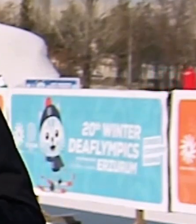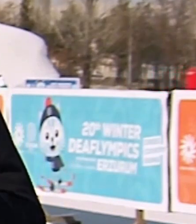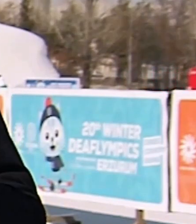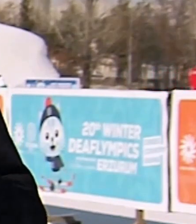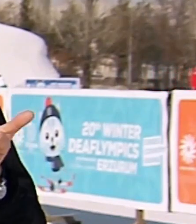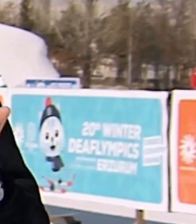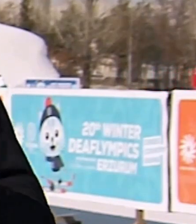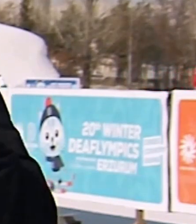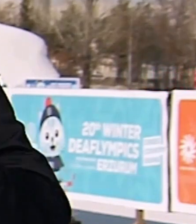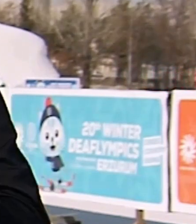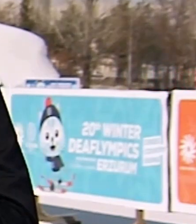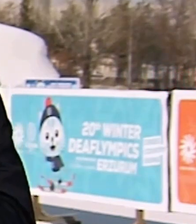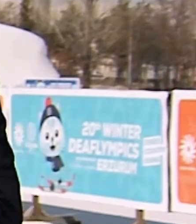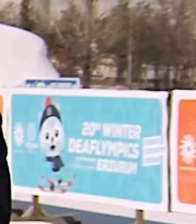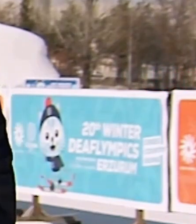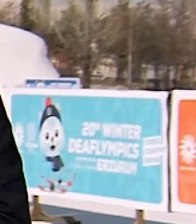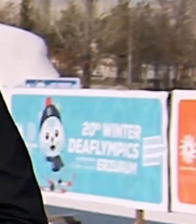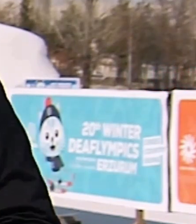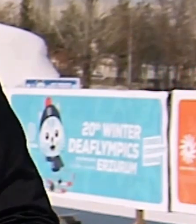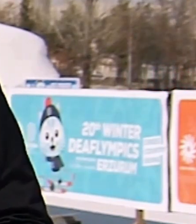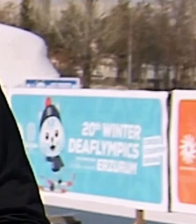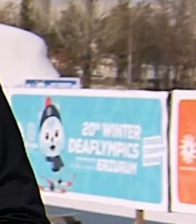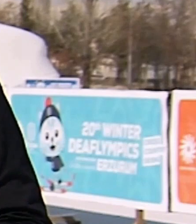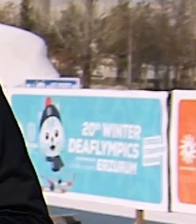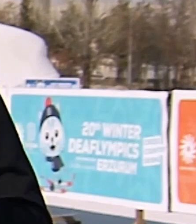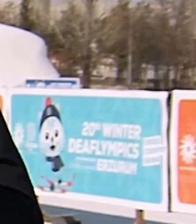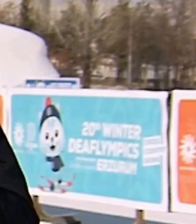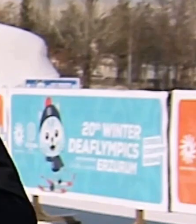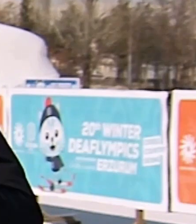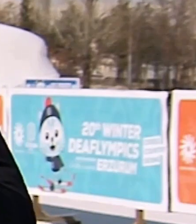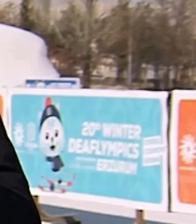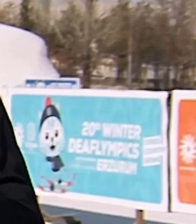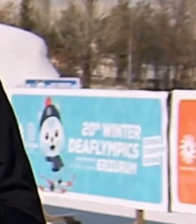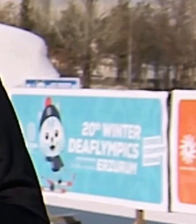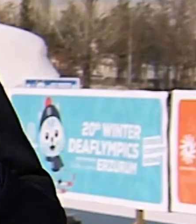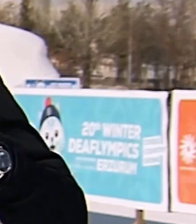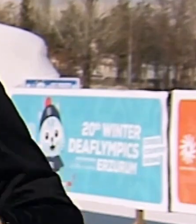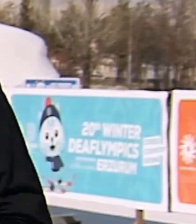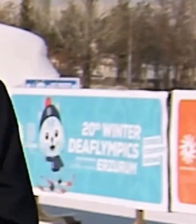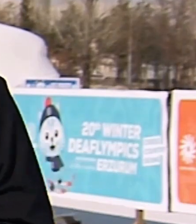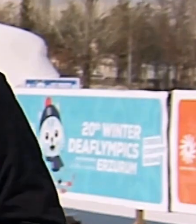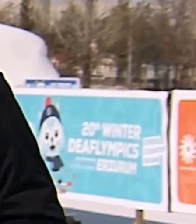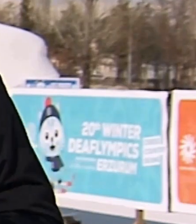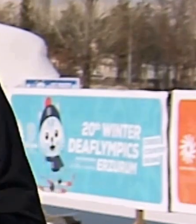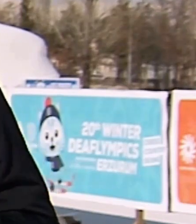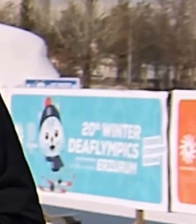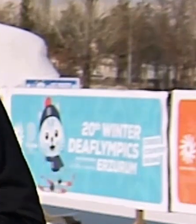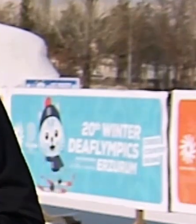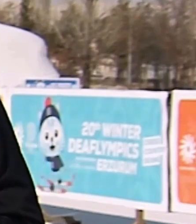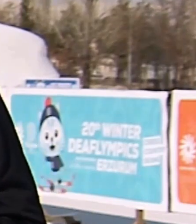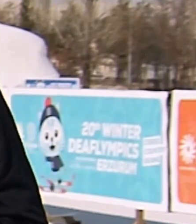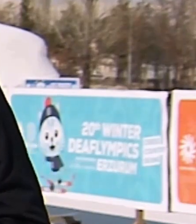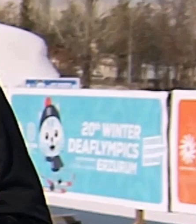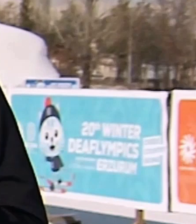зможе вибороти золото. І дуже на неї сподівався. Дуже сильна конкуренція китайців. Вони не давали